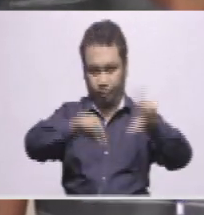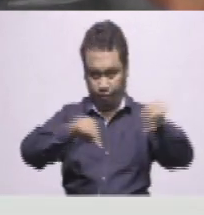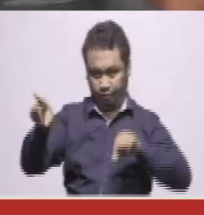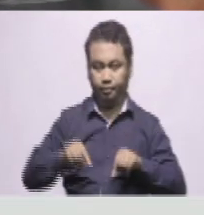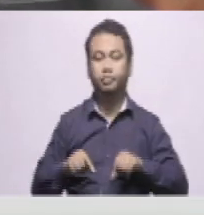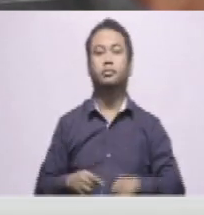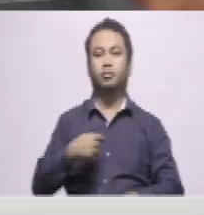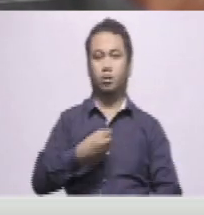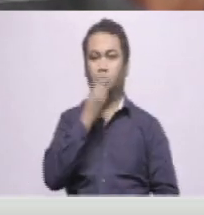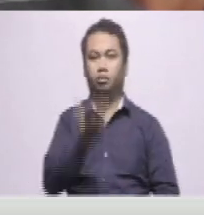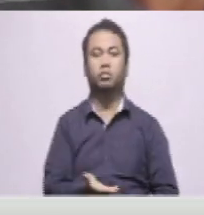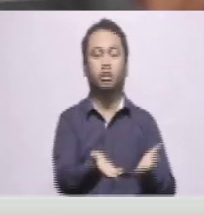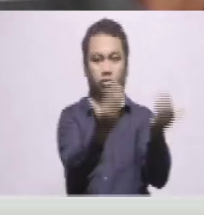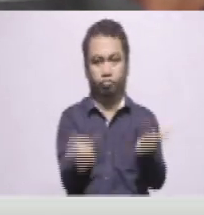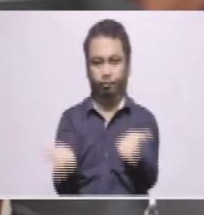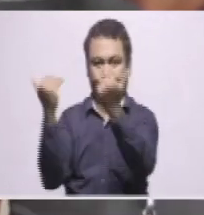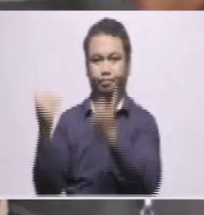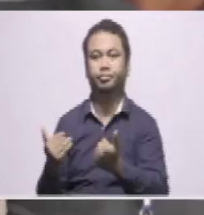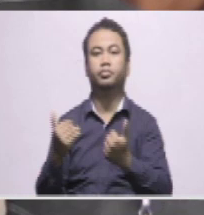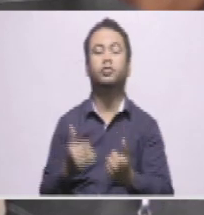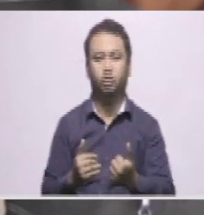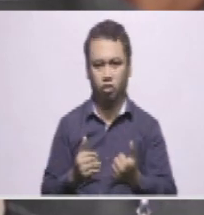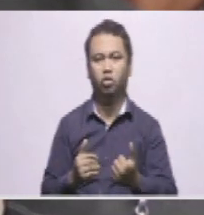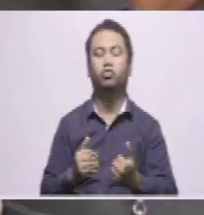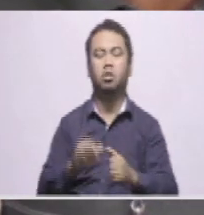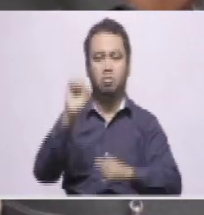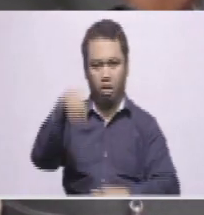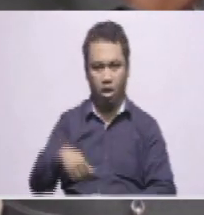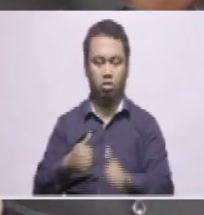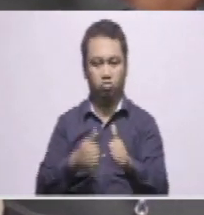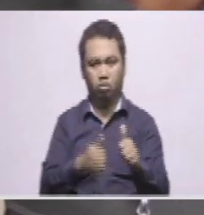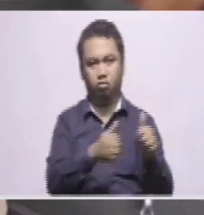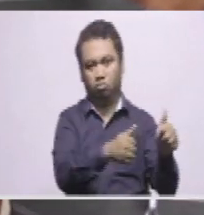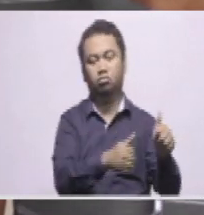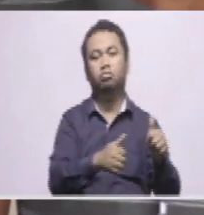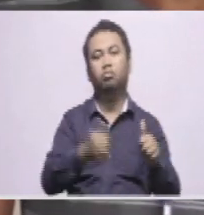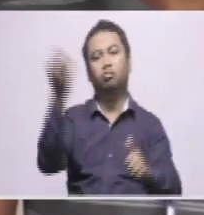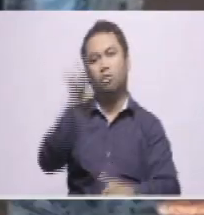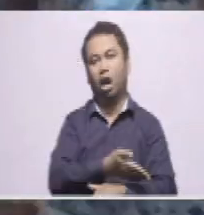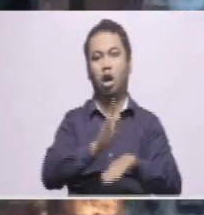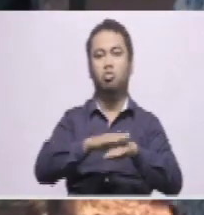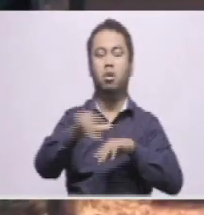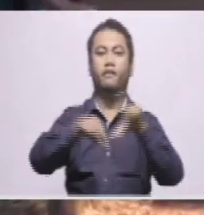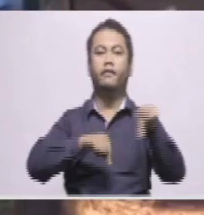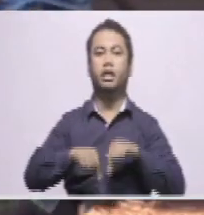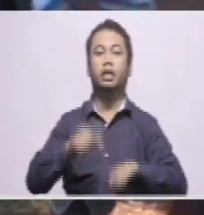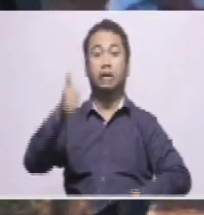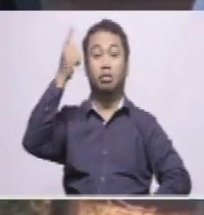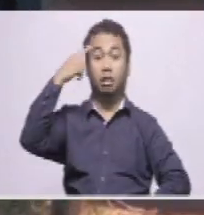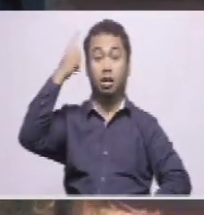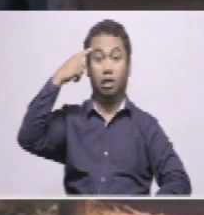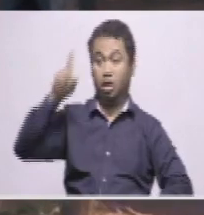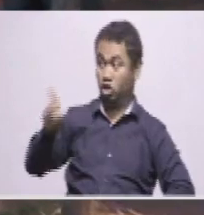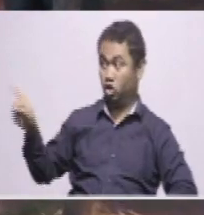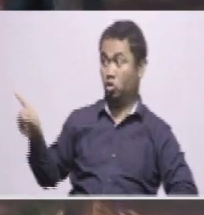mba hanatanteraka tsaka sy andavana izay toromarika rehetra makasika ny fizotran'ny fifidianana. Marina fa izao fitsidihana